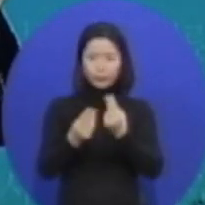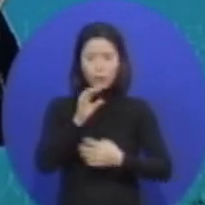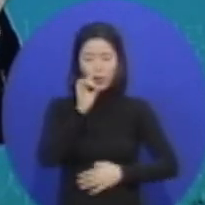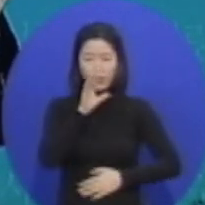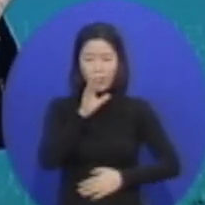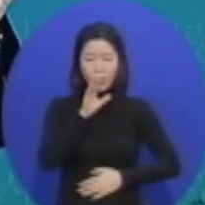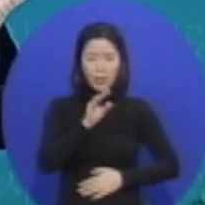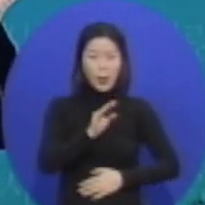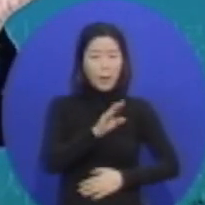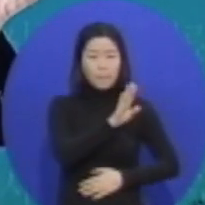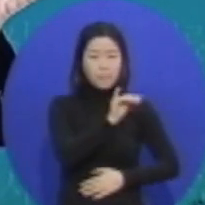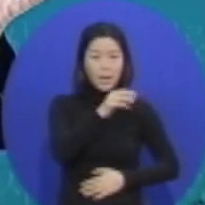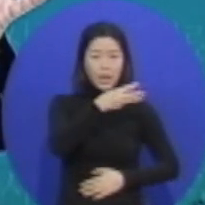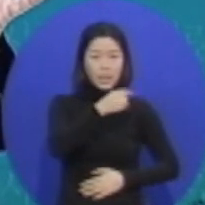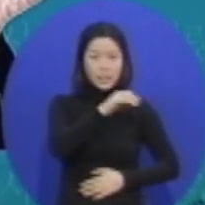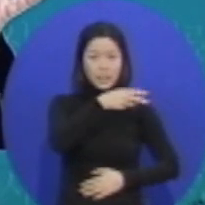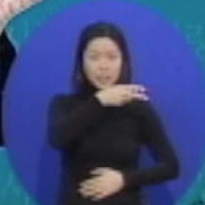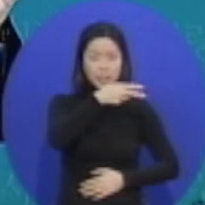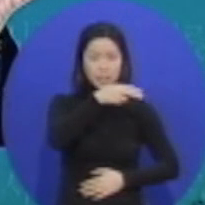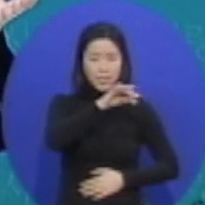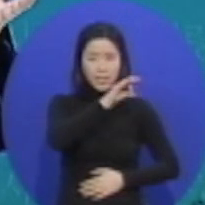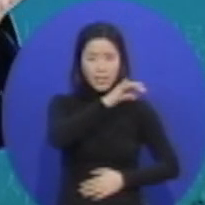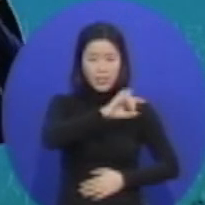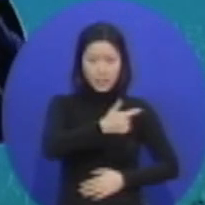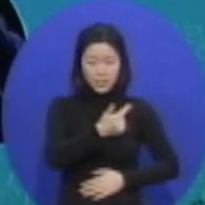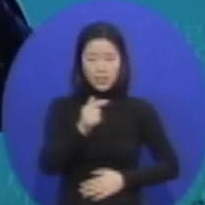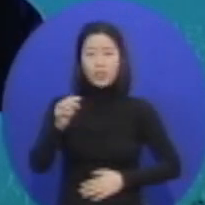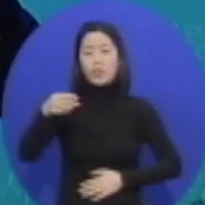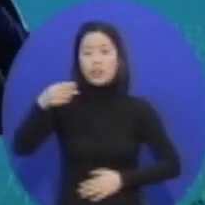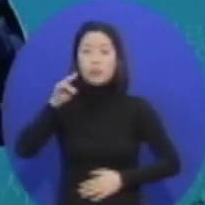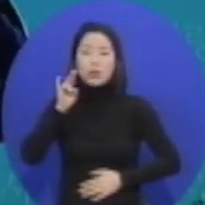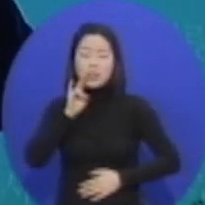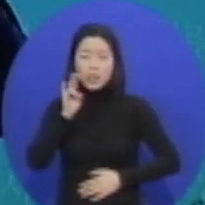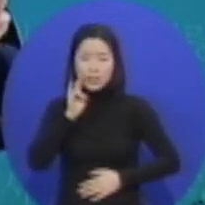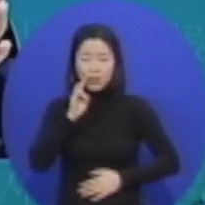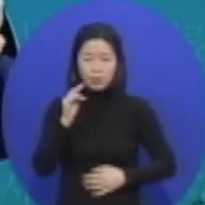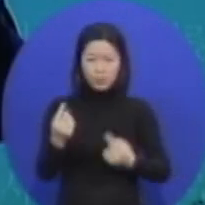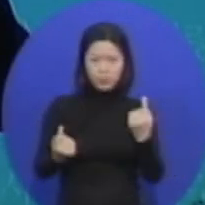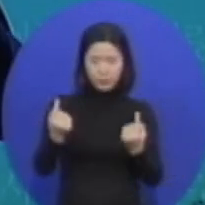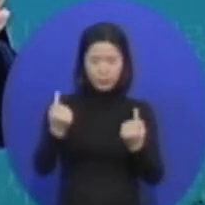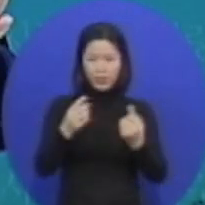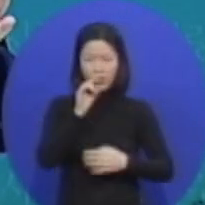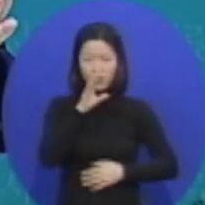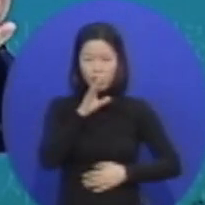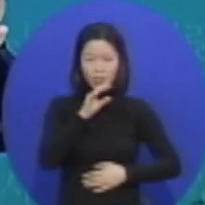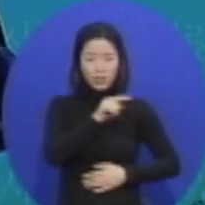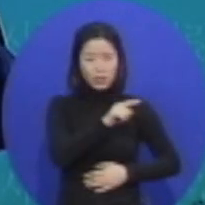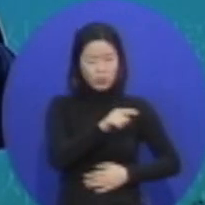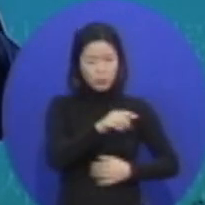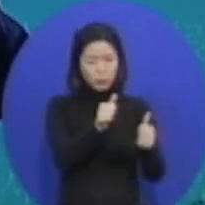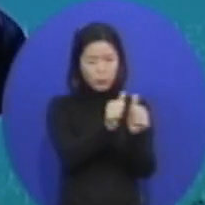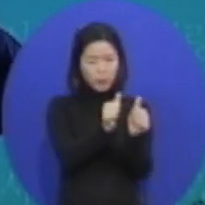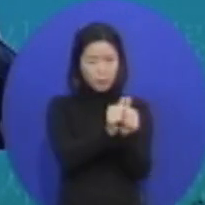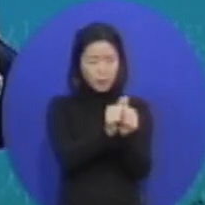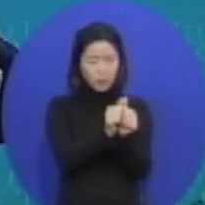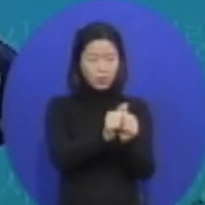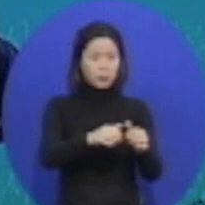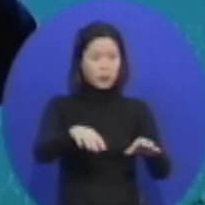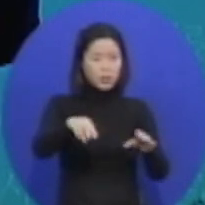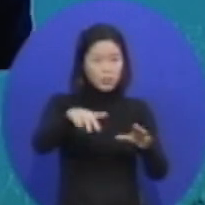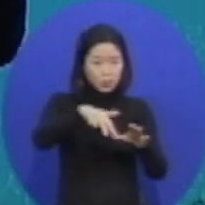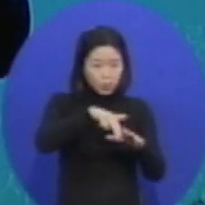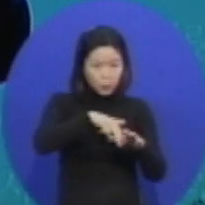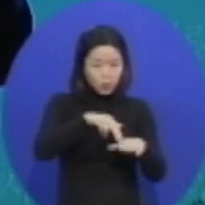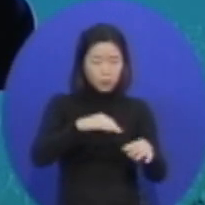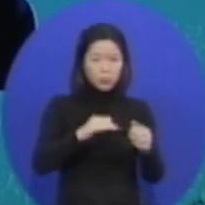2 장녀 말이 하면 바르자 이는 종교적으로 사회적으로 경제적으로 당시 사회의